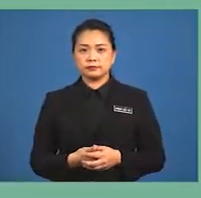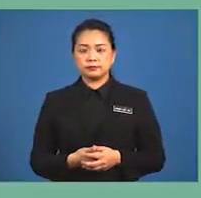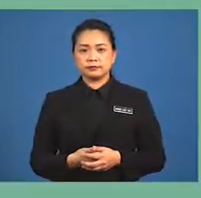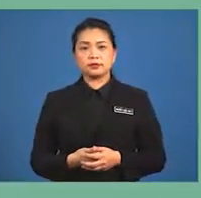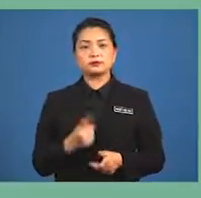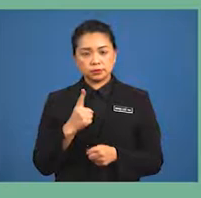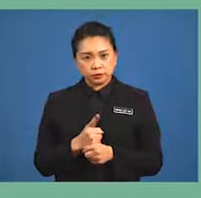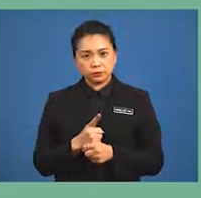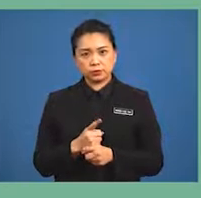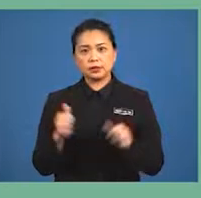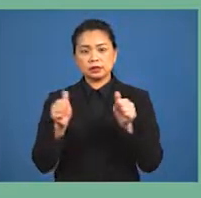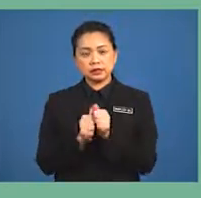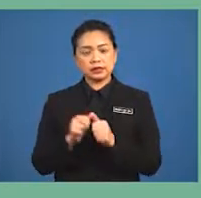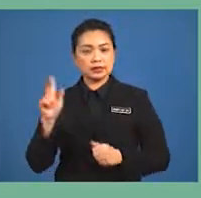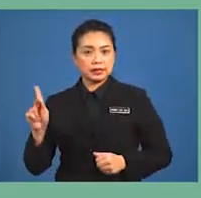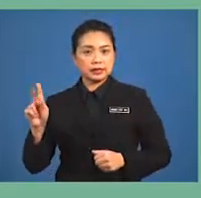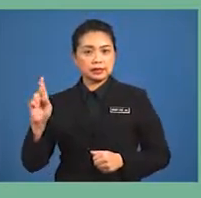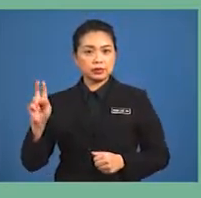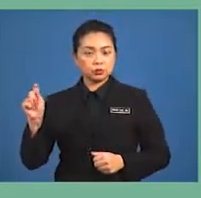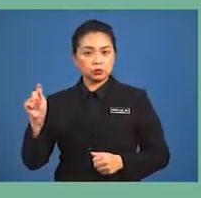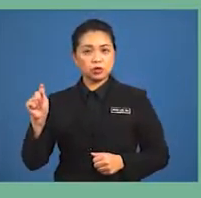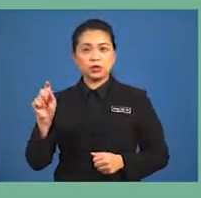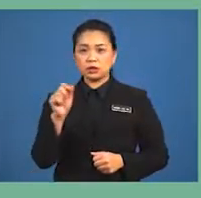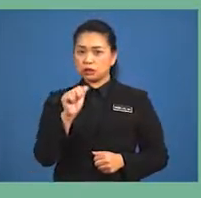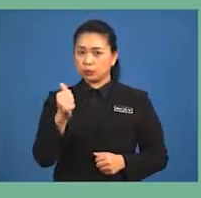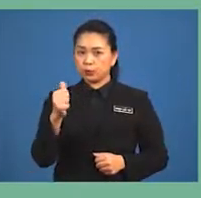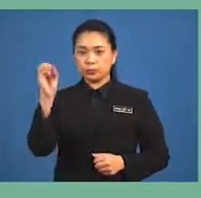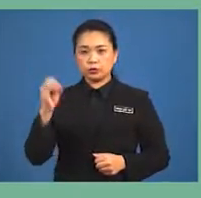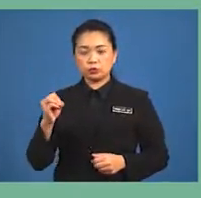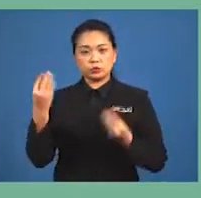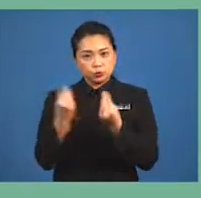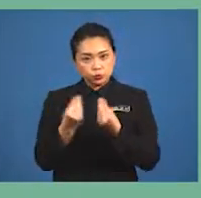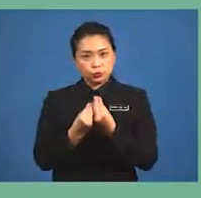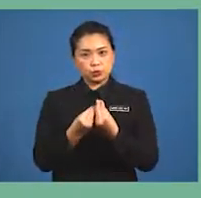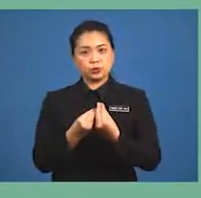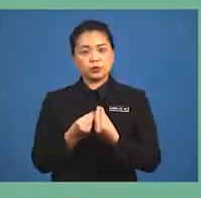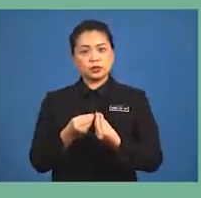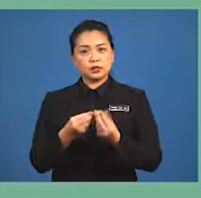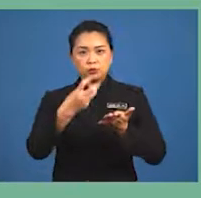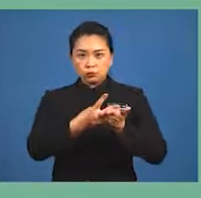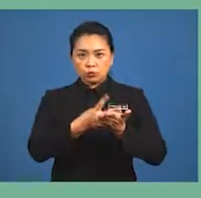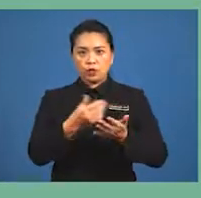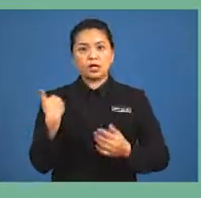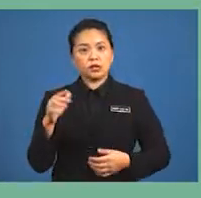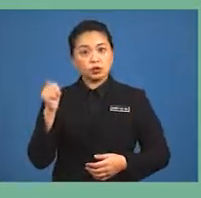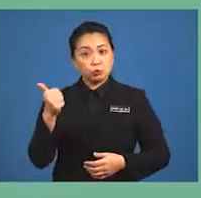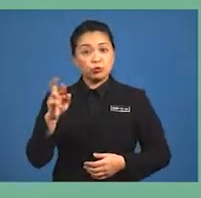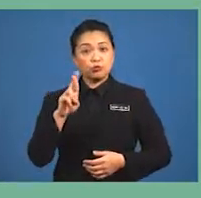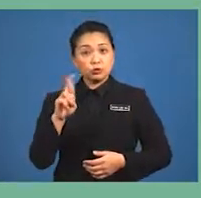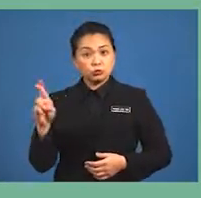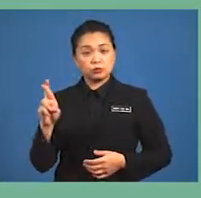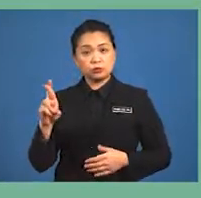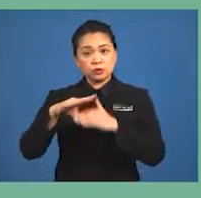Ya, dengan kadar reserve tunai sebanyak 10%, jumlah reserve tunai adalah sebanyak